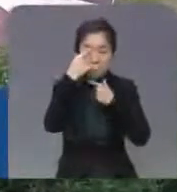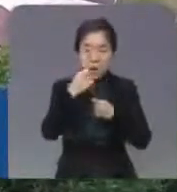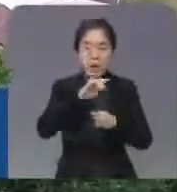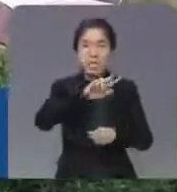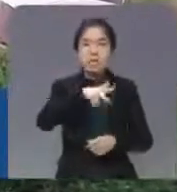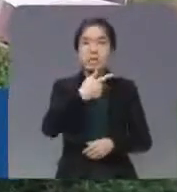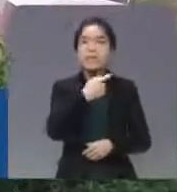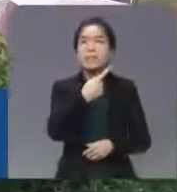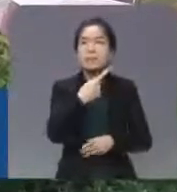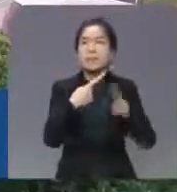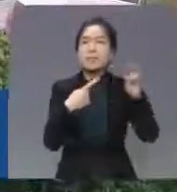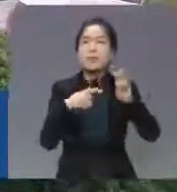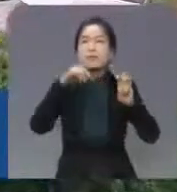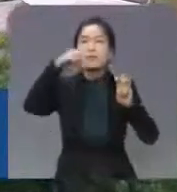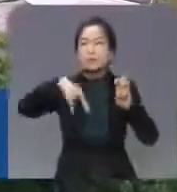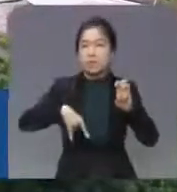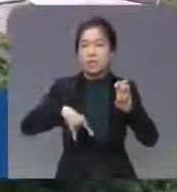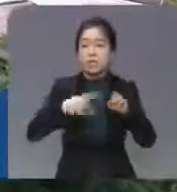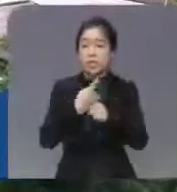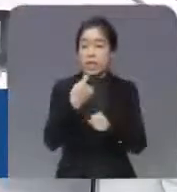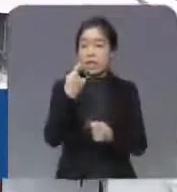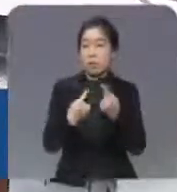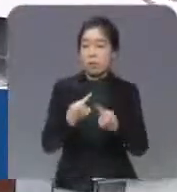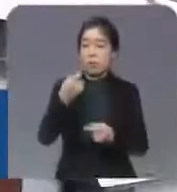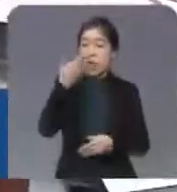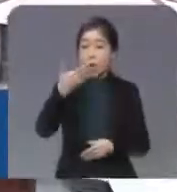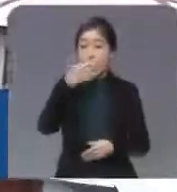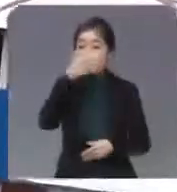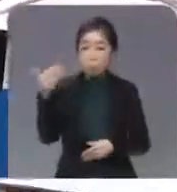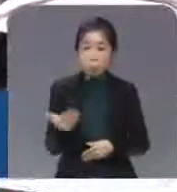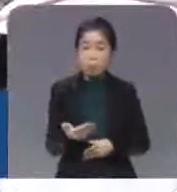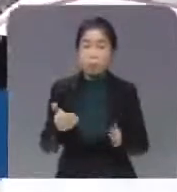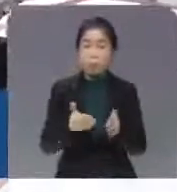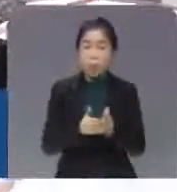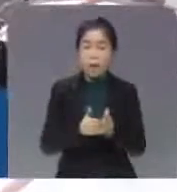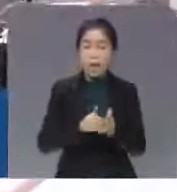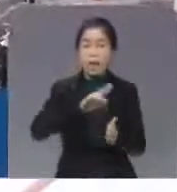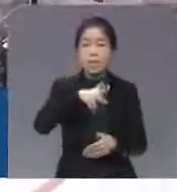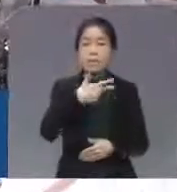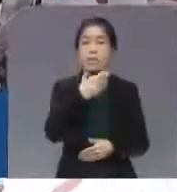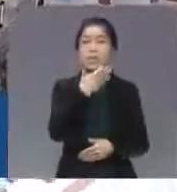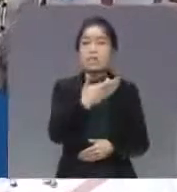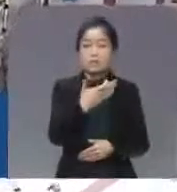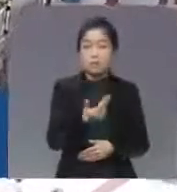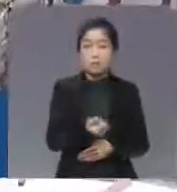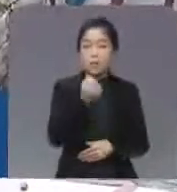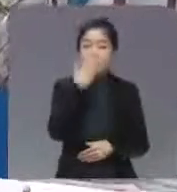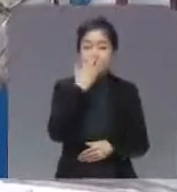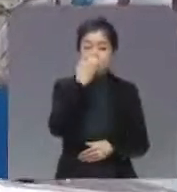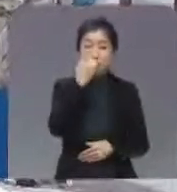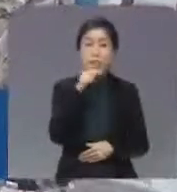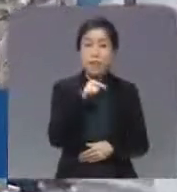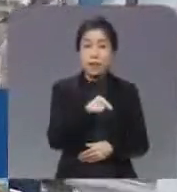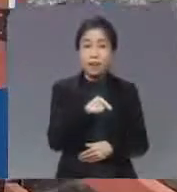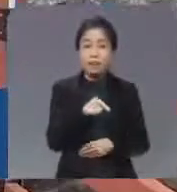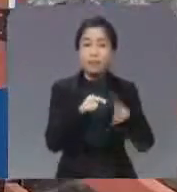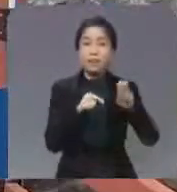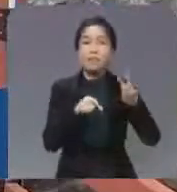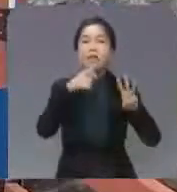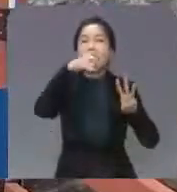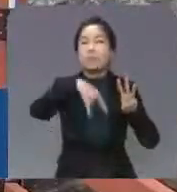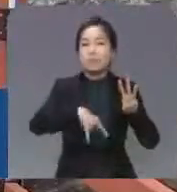711점으로 30위에 그쳐 지난해보다 9계단이 하락했고 719점을 얻은 순천시도